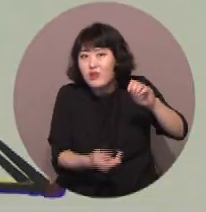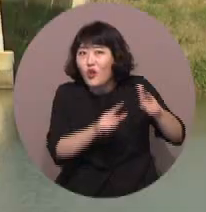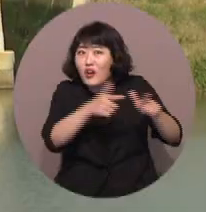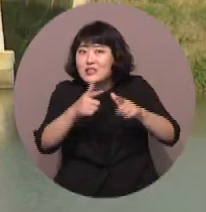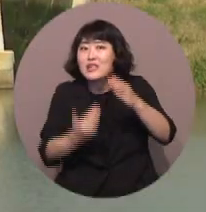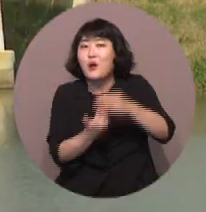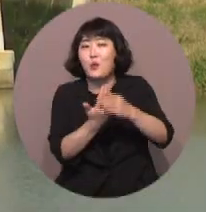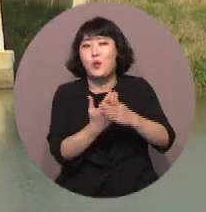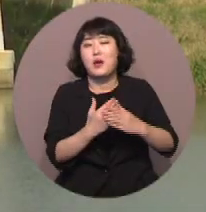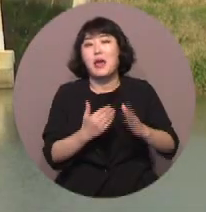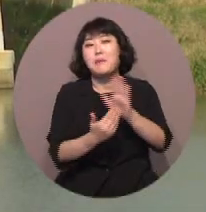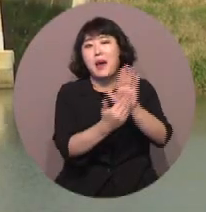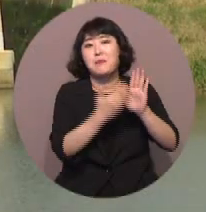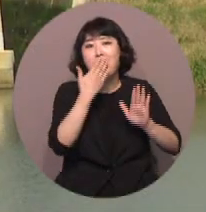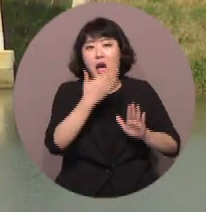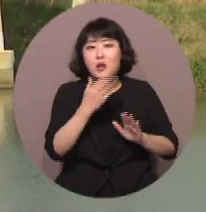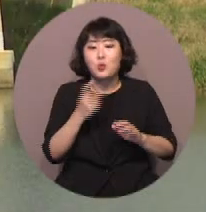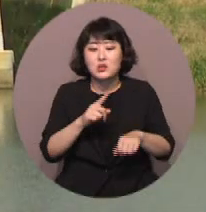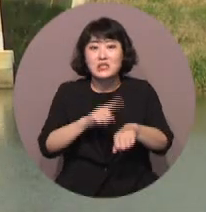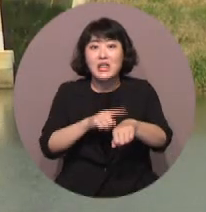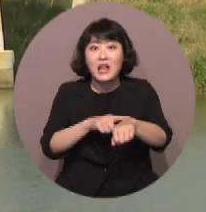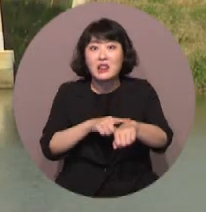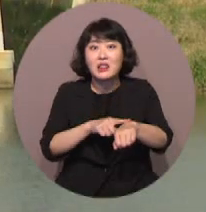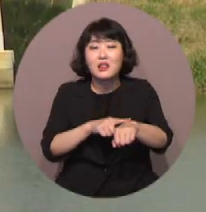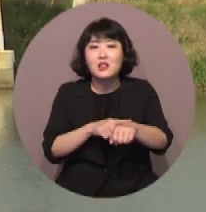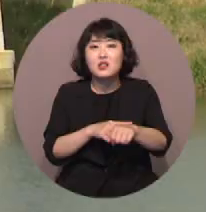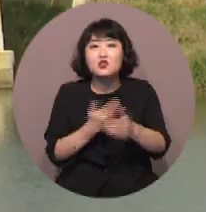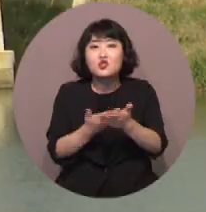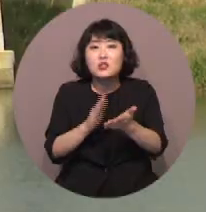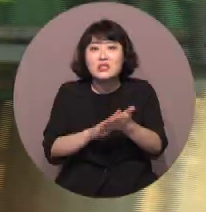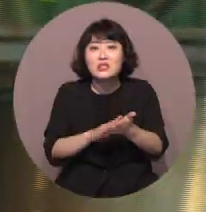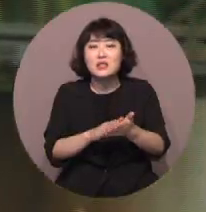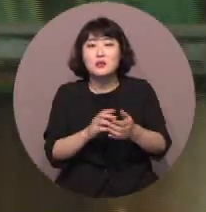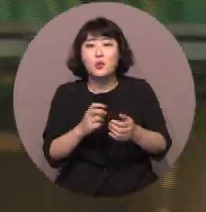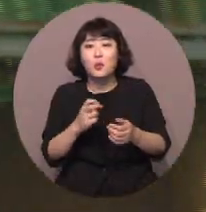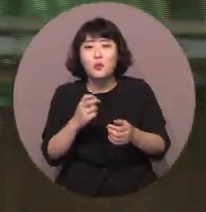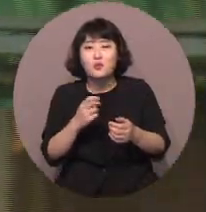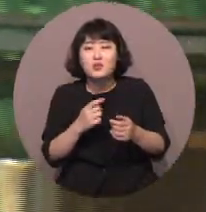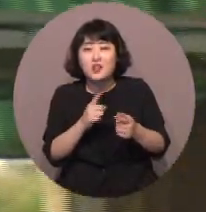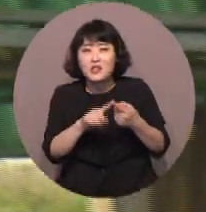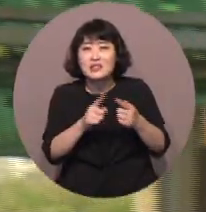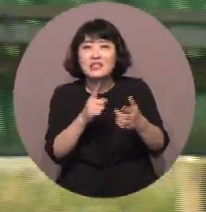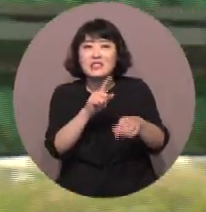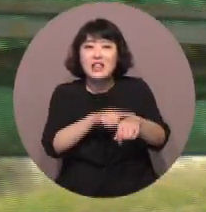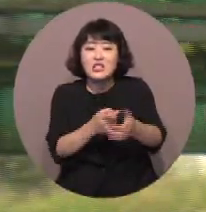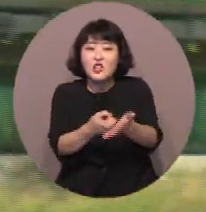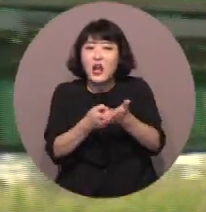예방은 물론 유지 보습 시간 단축과 비용절감 등의 효과를 기대하고 있습니다